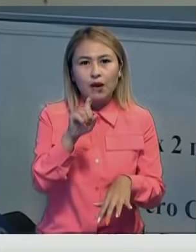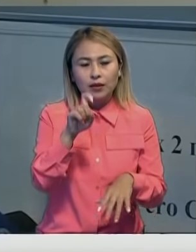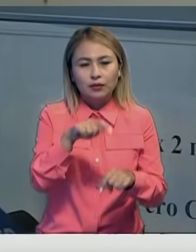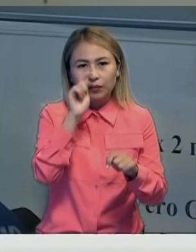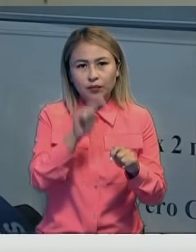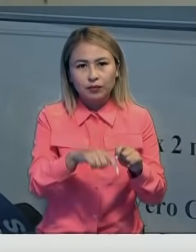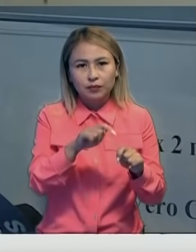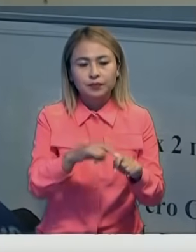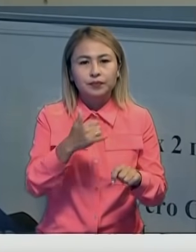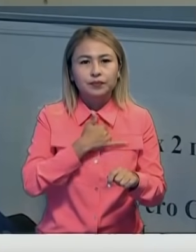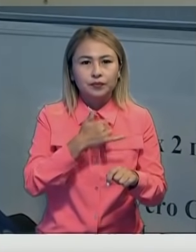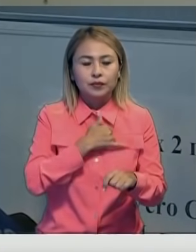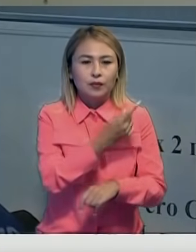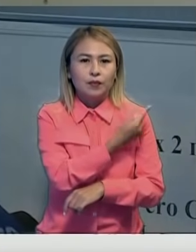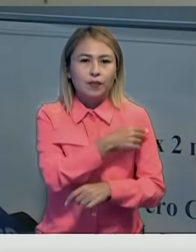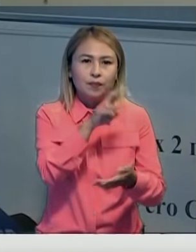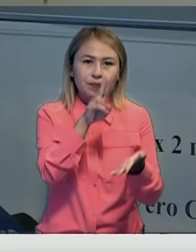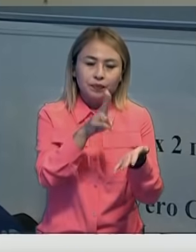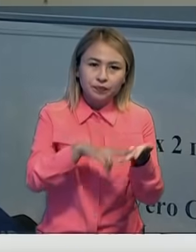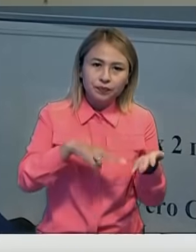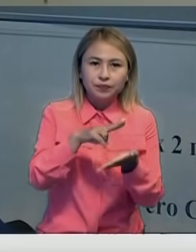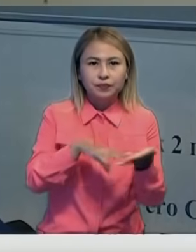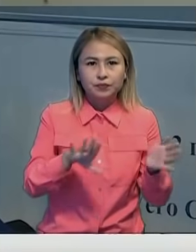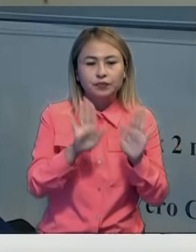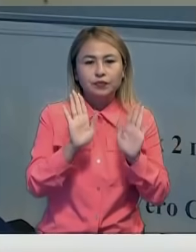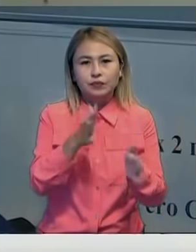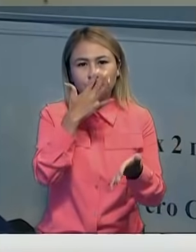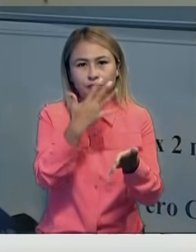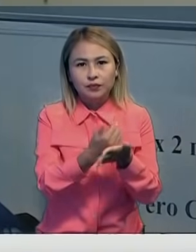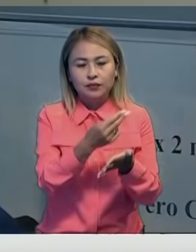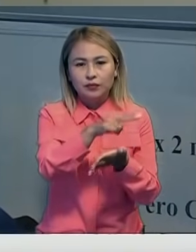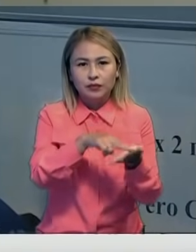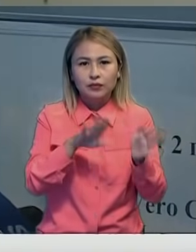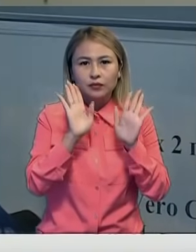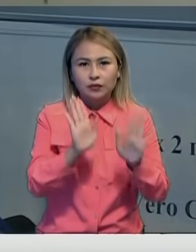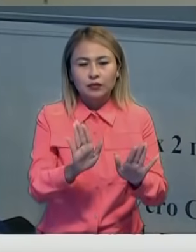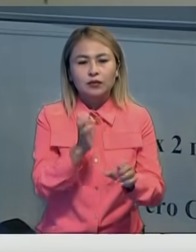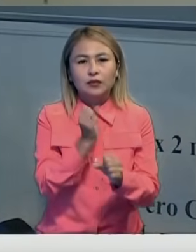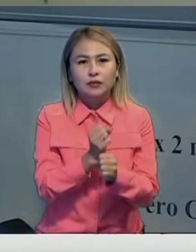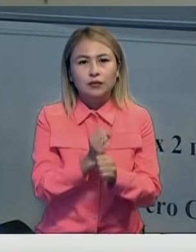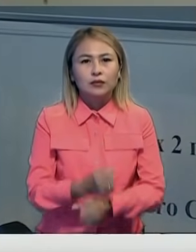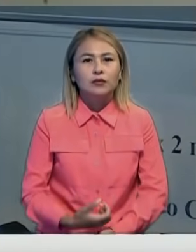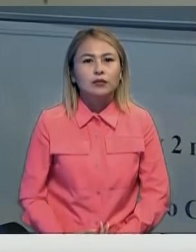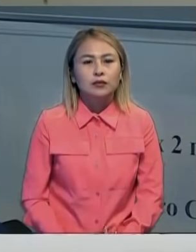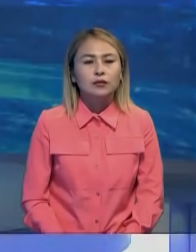тексереміз. Біздің поликлиникаға тіркелген ба? Тек қана өзімізге тіркелген адамдарды ғана жасаймыз.